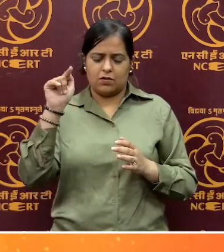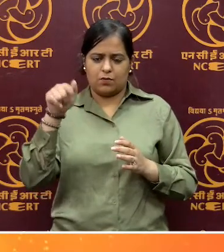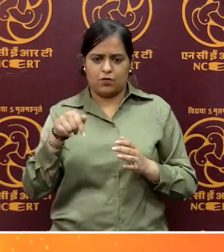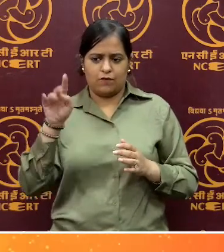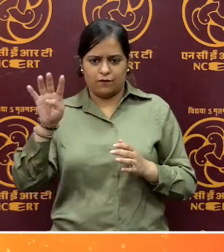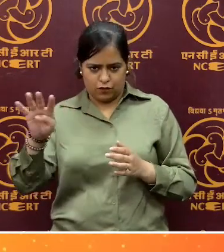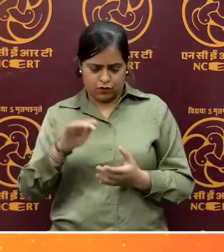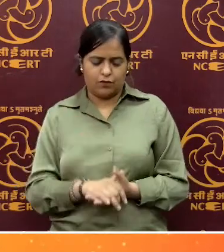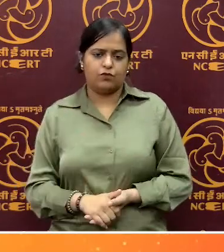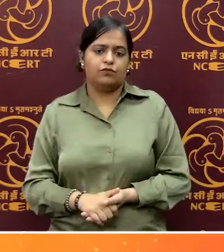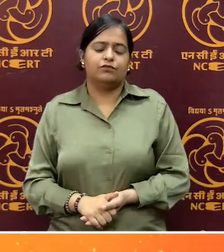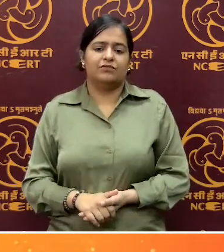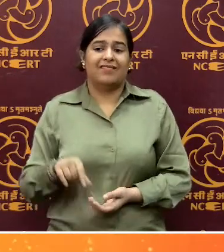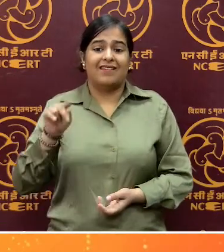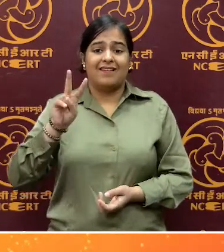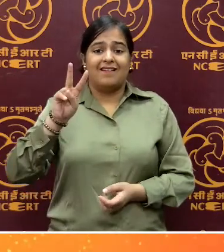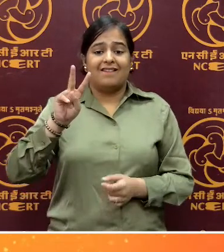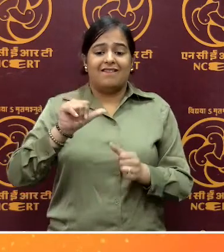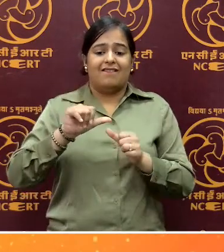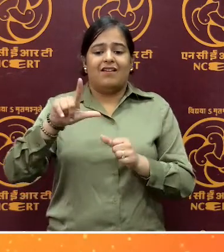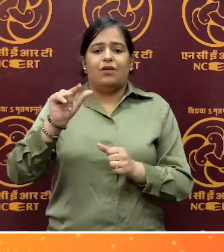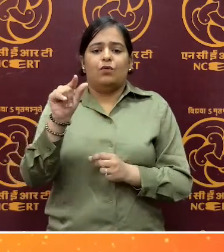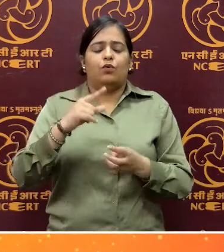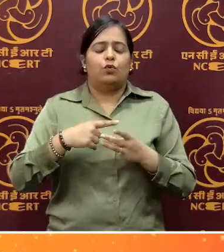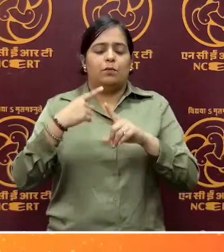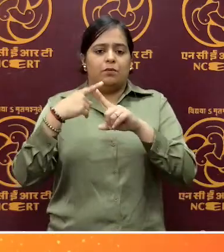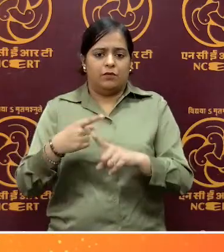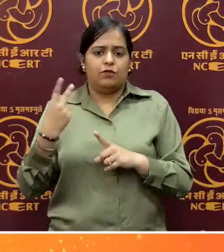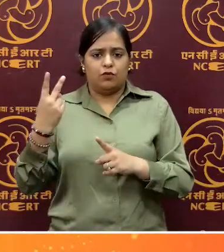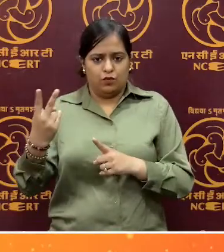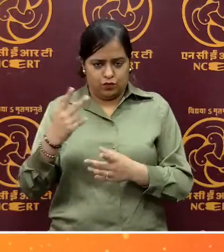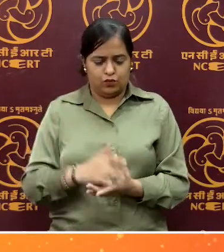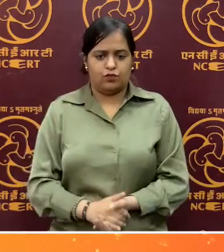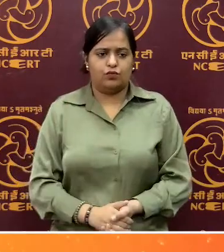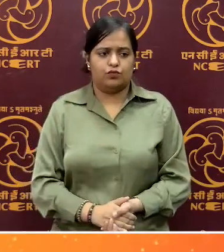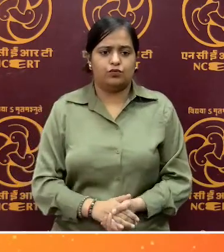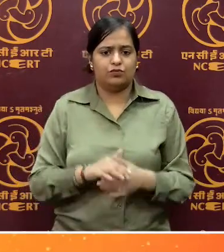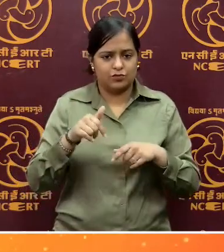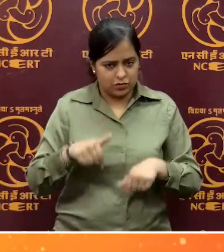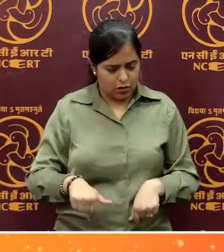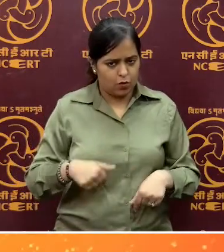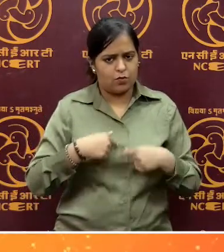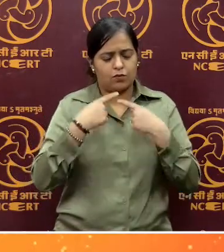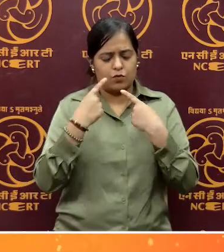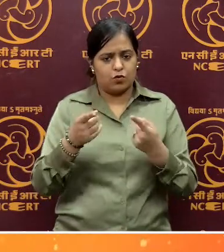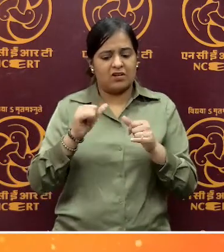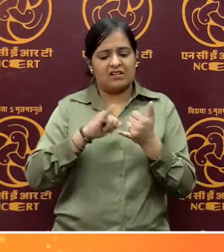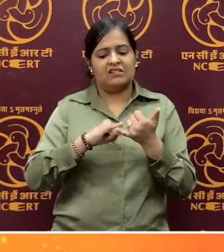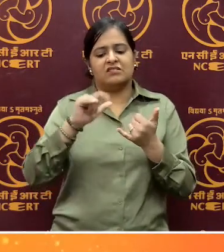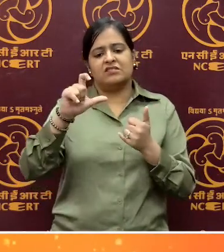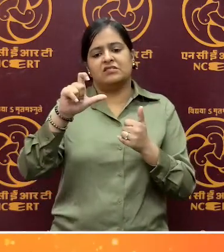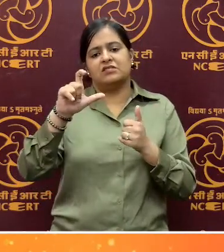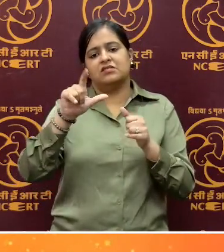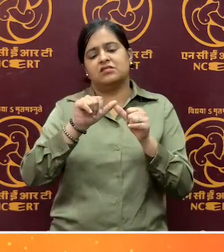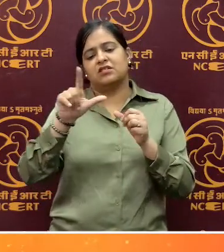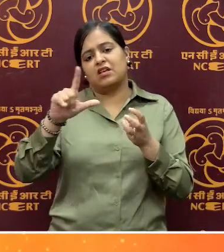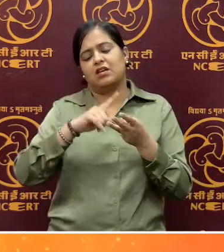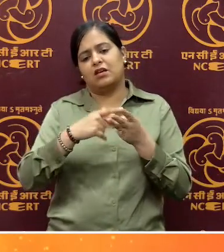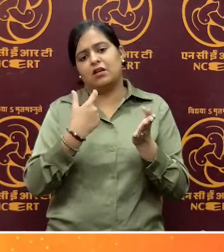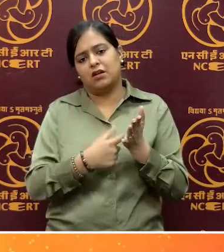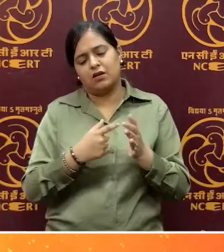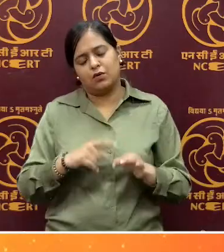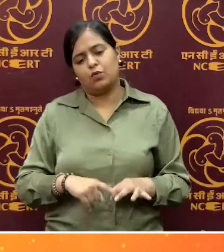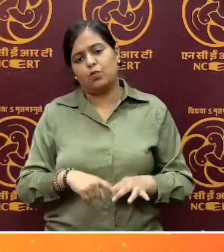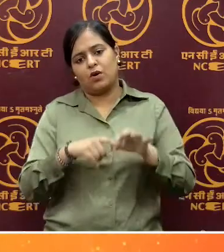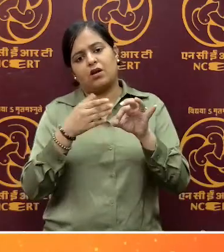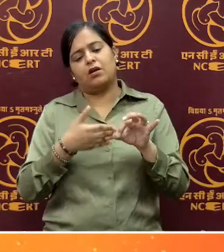a length, a value दिया है. That is multiplied to a vector. So that is known as a scalar quantity. So this is a